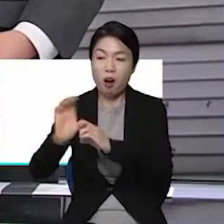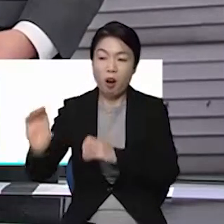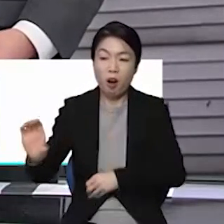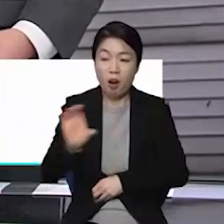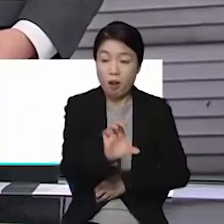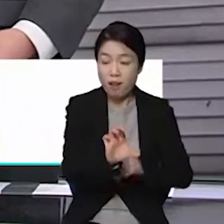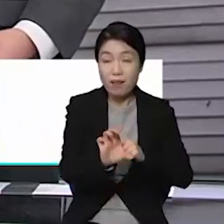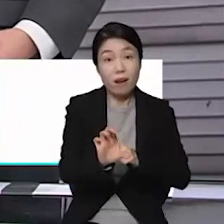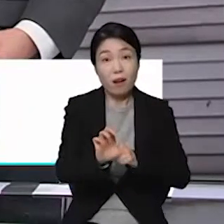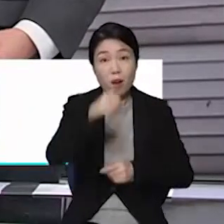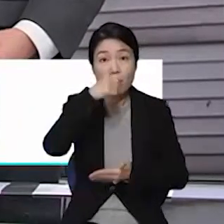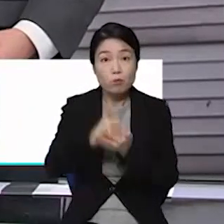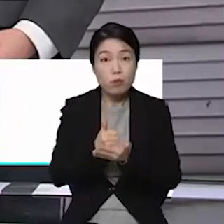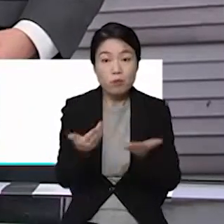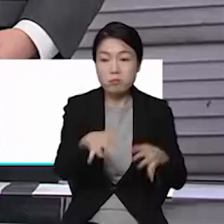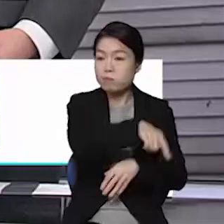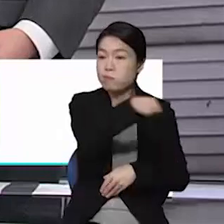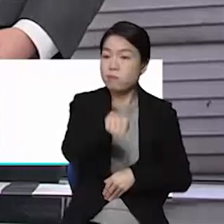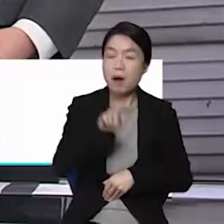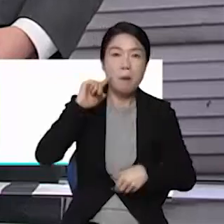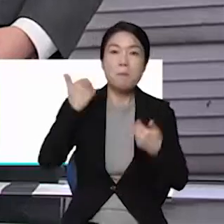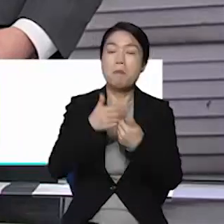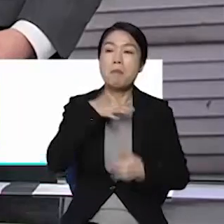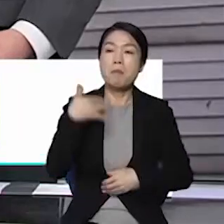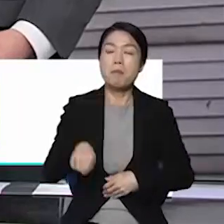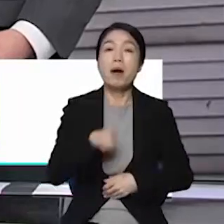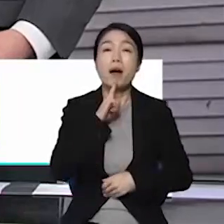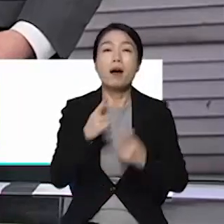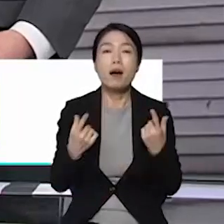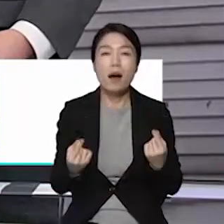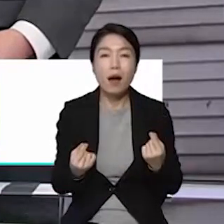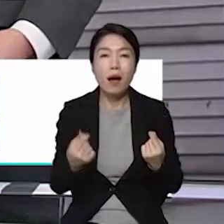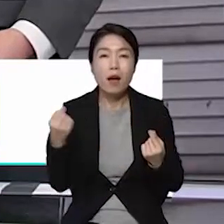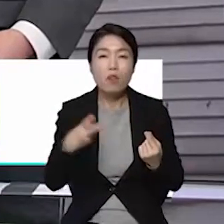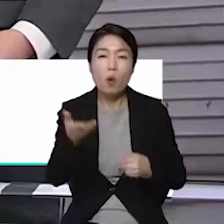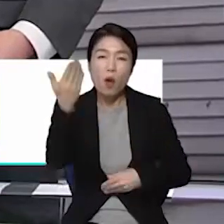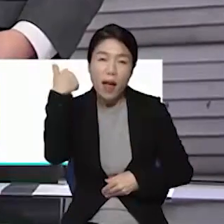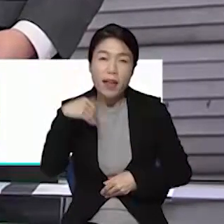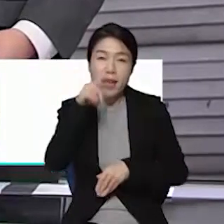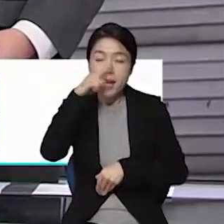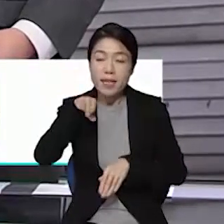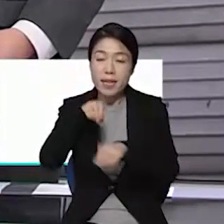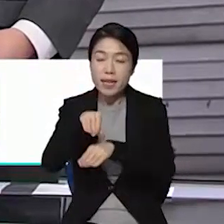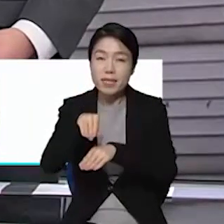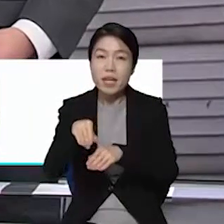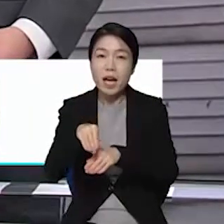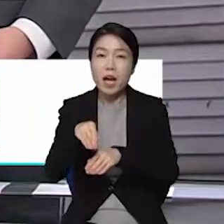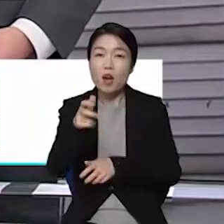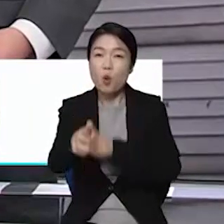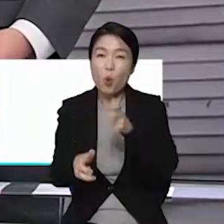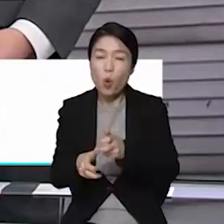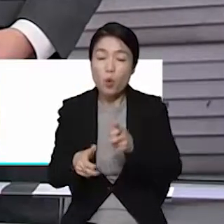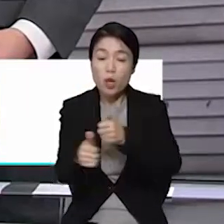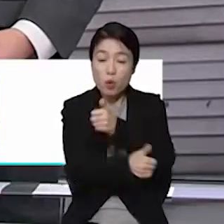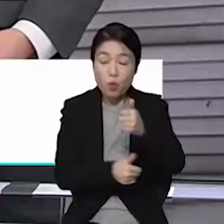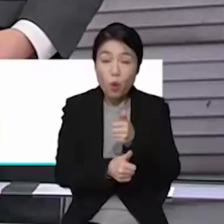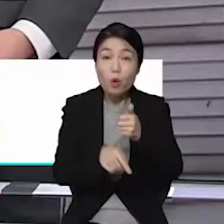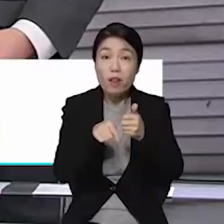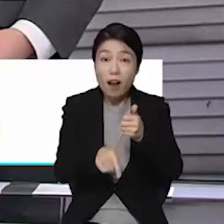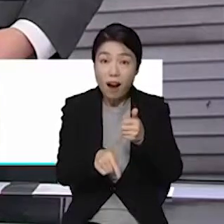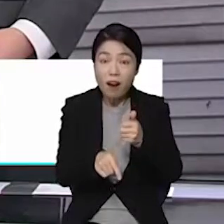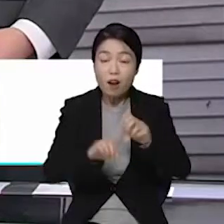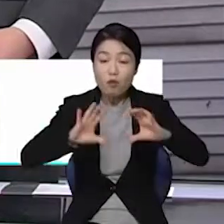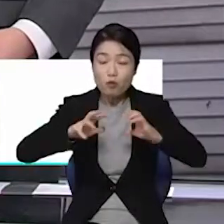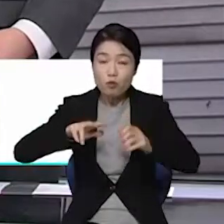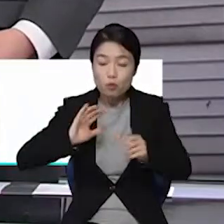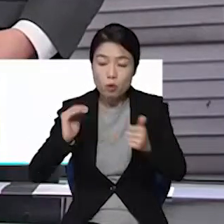받았다는 혐의인데 노조 측은 반발하고 있습니다. 이와 함께 전직 기아차 공장 노조 간부 자택도 국가보안법 위반